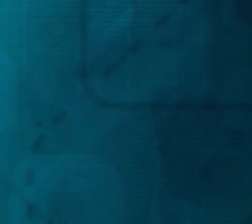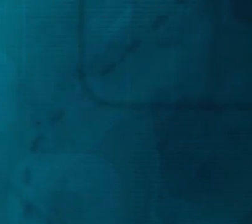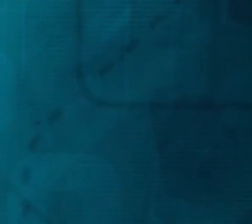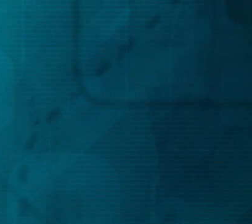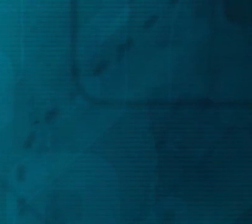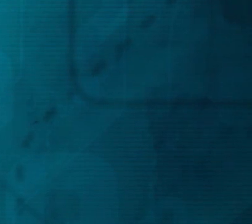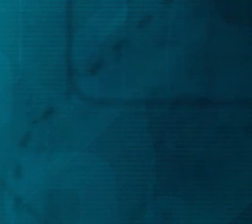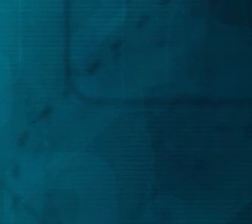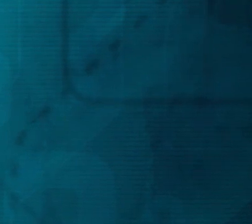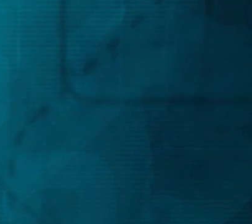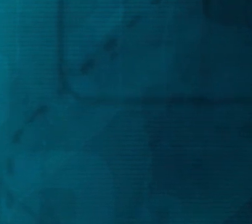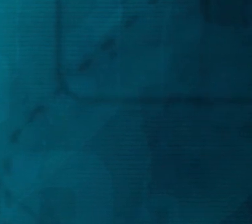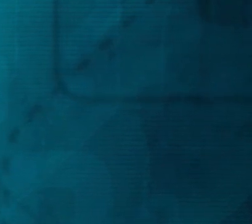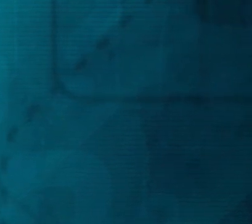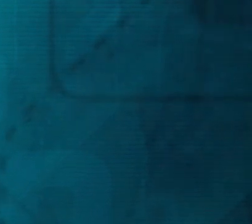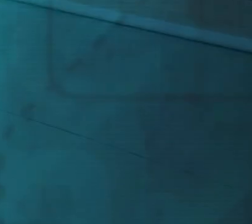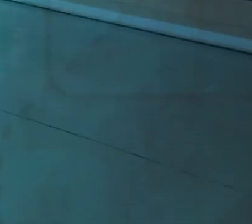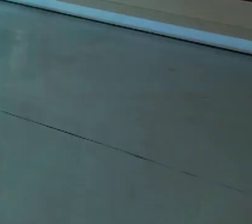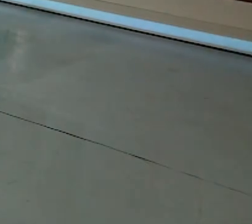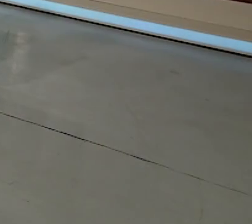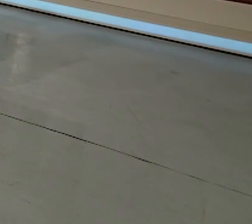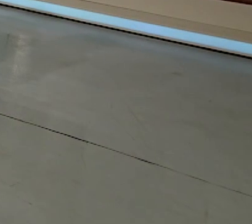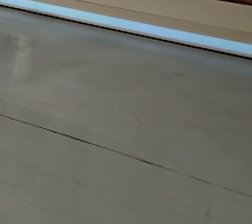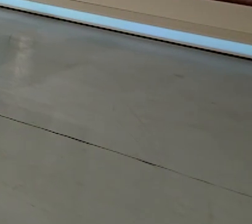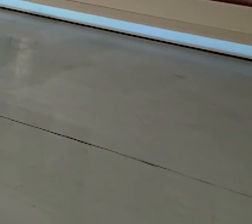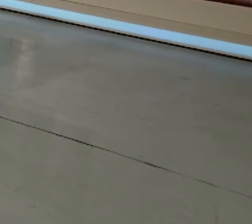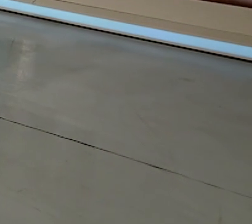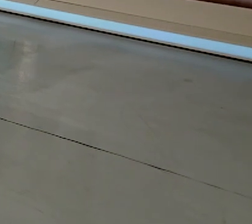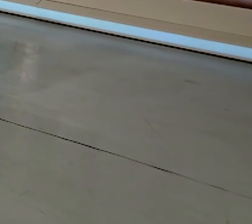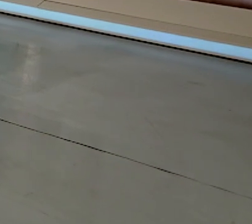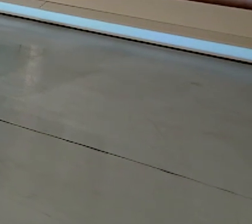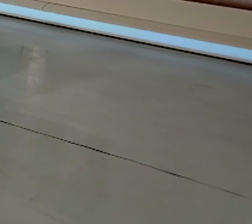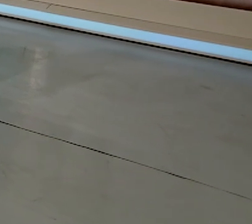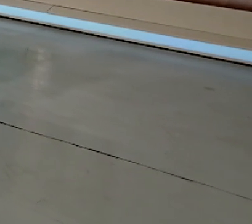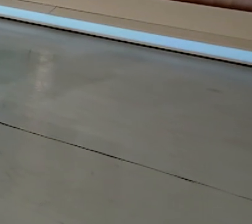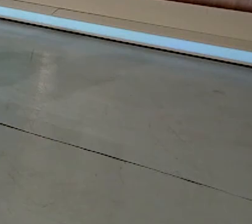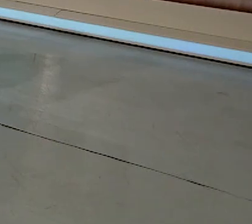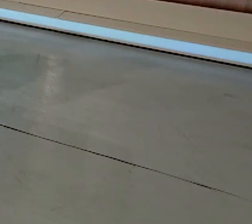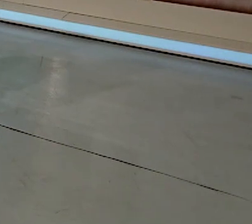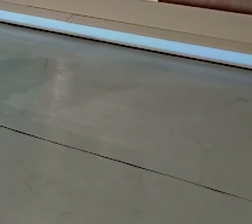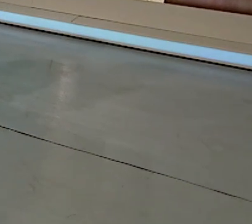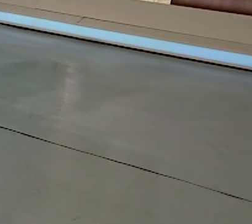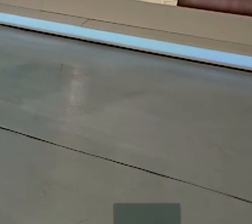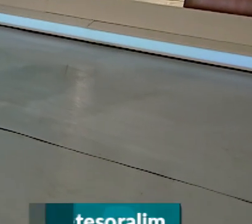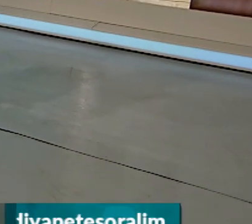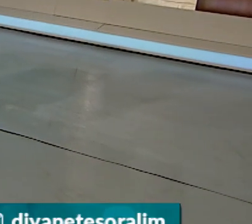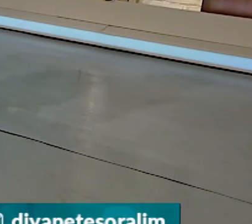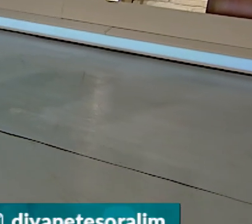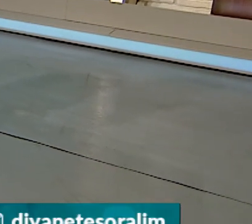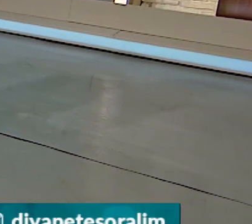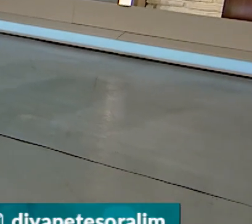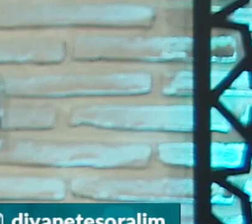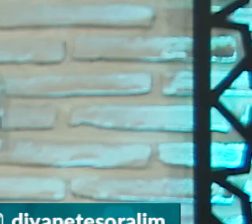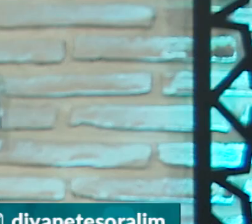öğrenmek herkese farzdır selamünaleyküm ve rahmetullahi ve berakatuhu Sevgili dostlar Hayırlı akşamlar